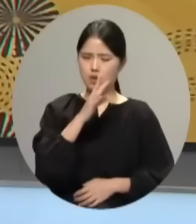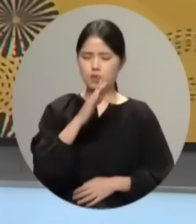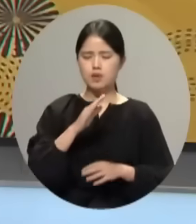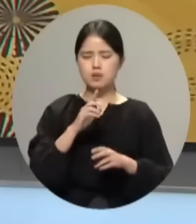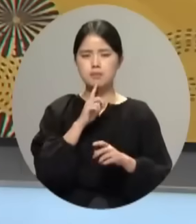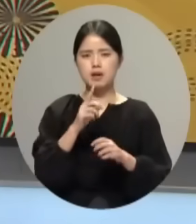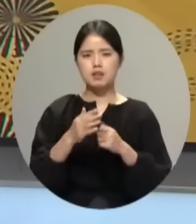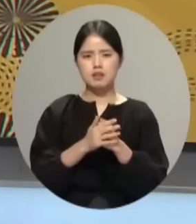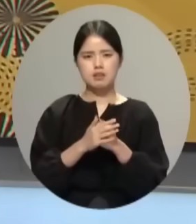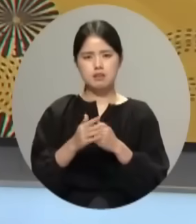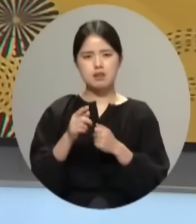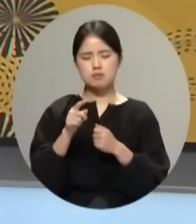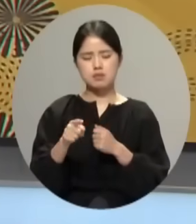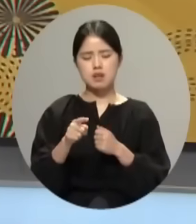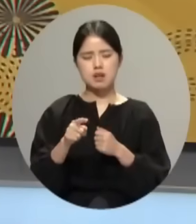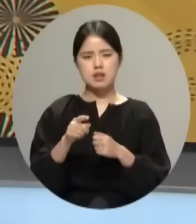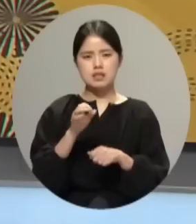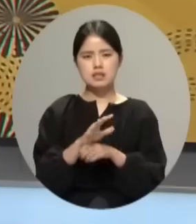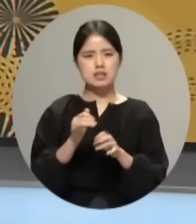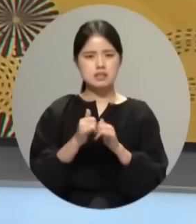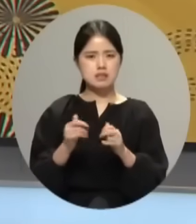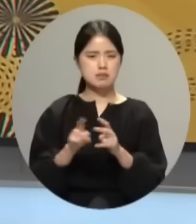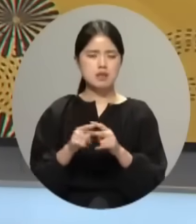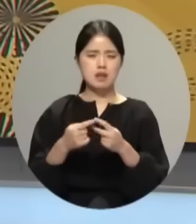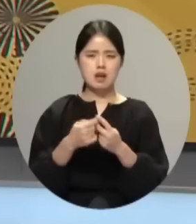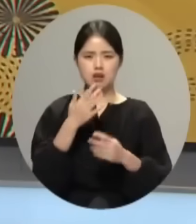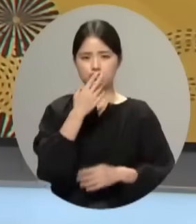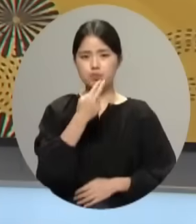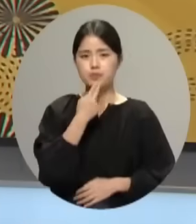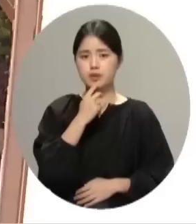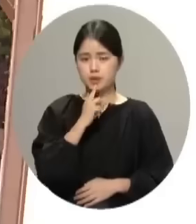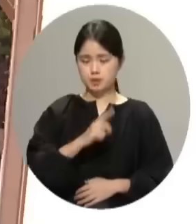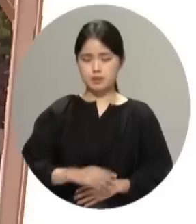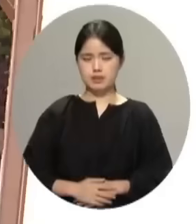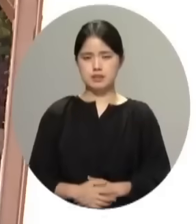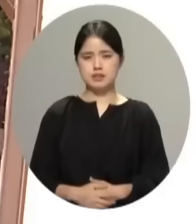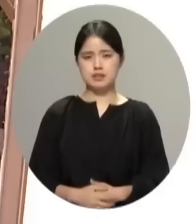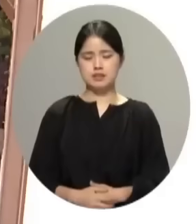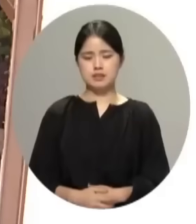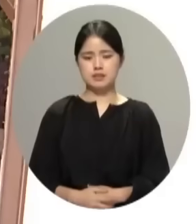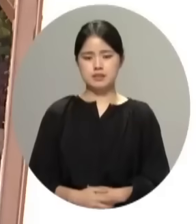없다는 반응입니다. 박혜진 기자가 취재했습니다.